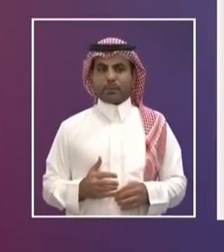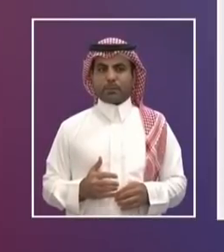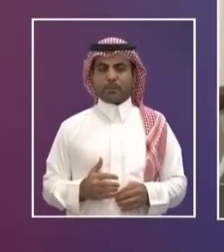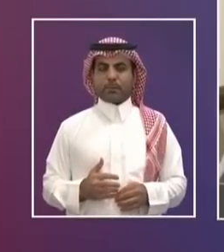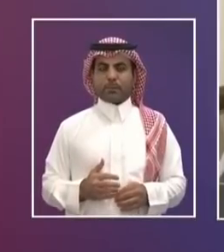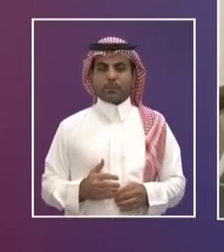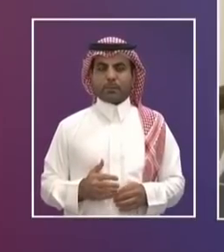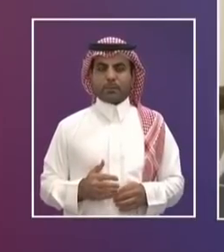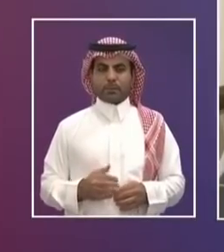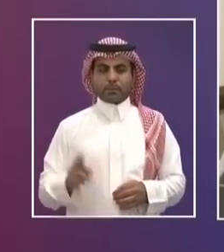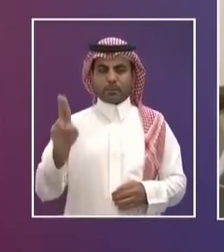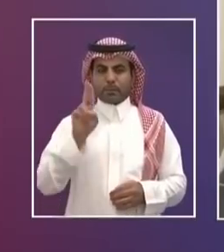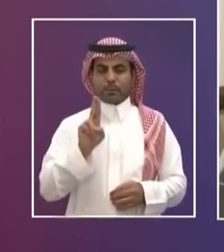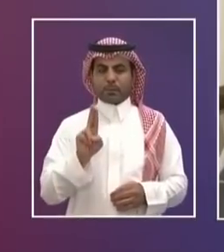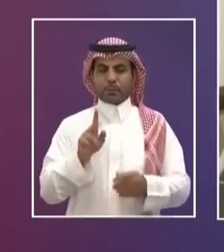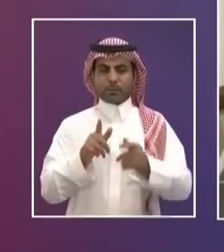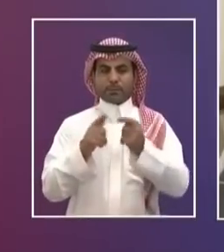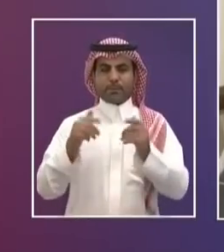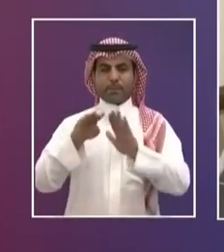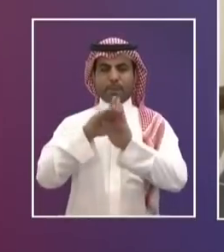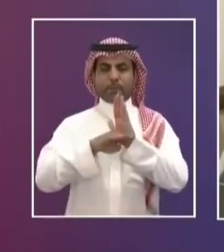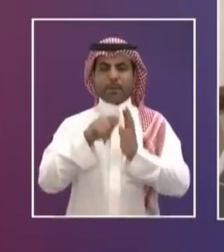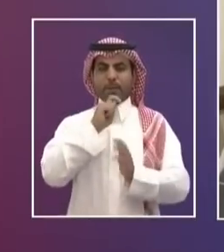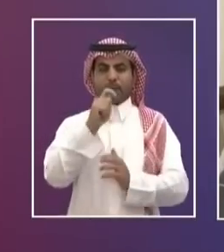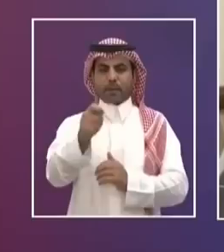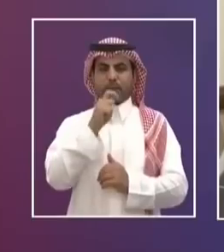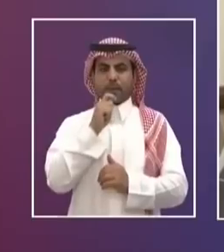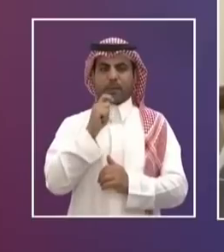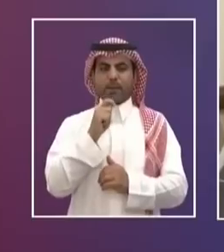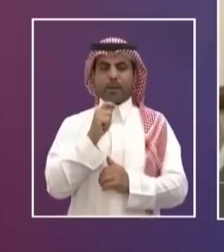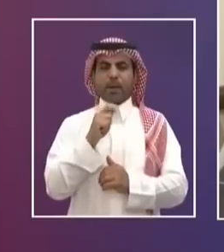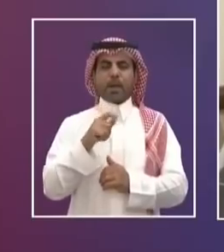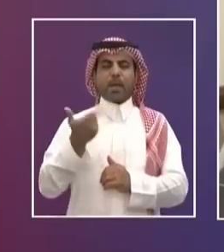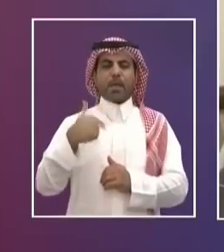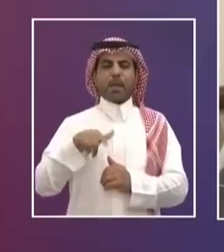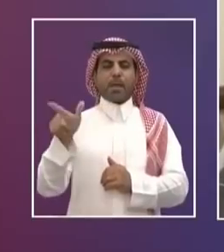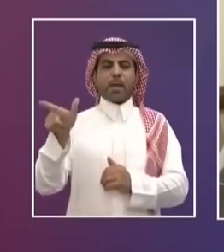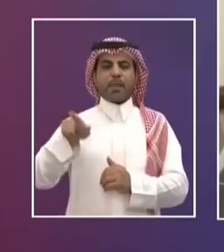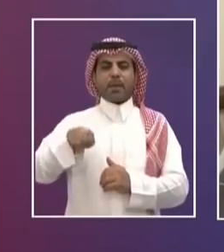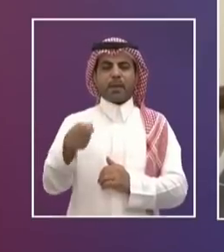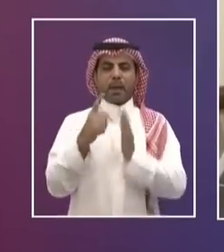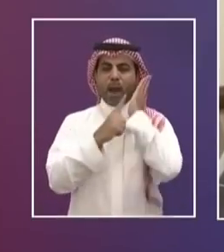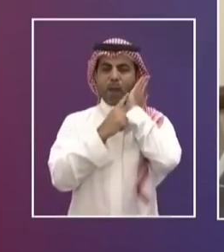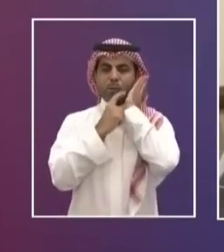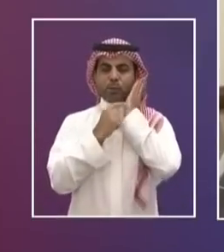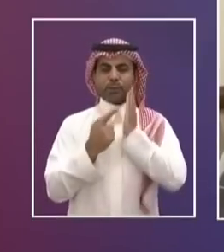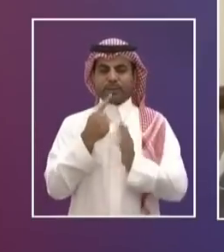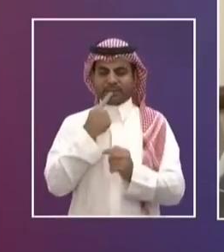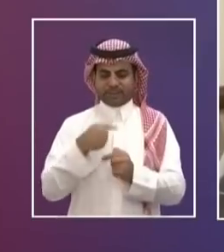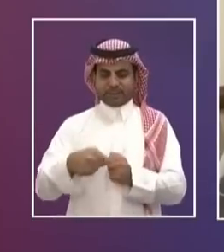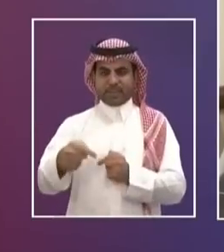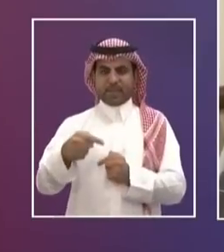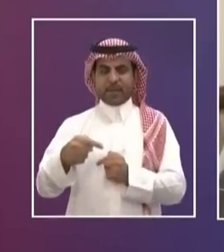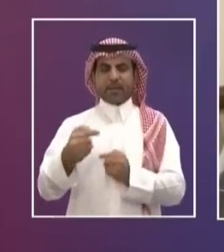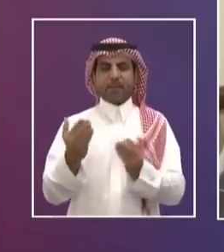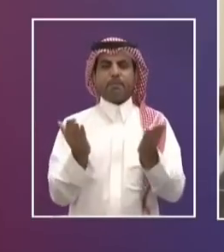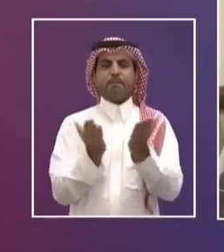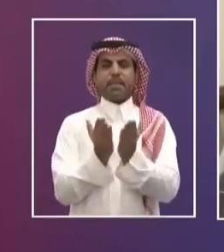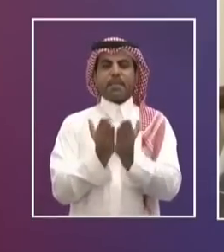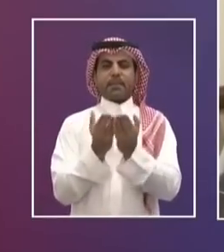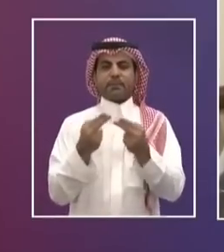السلام عليكم، أفنان الخضر مقدمة برامج من إذاعة UFM. نحن مقبلون على بداية العام الدراسي الجديد،